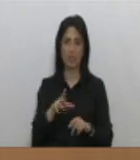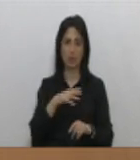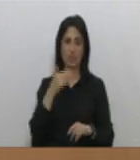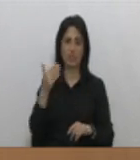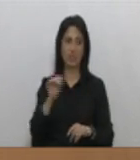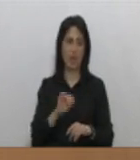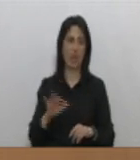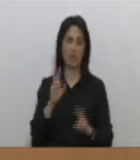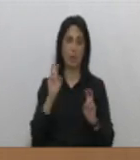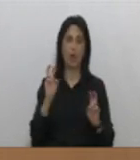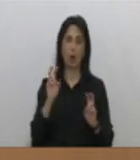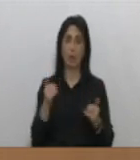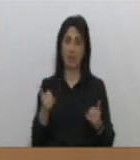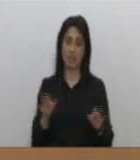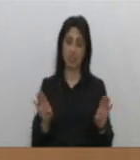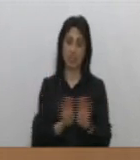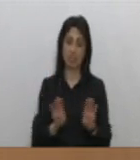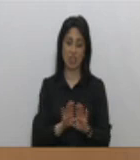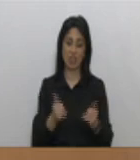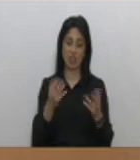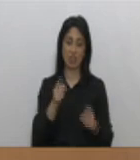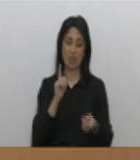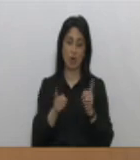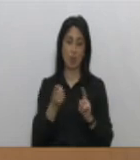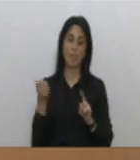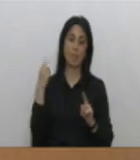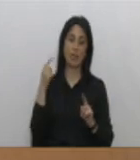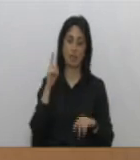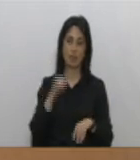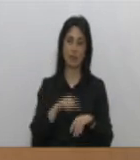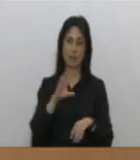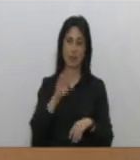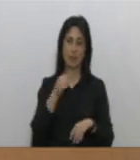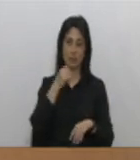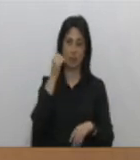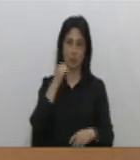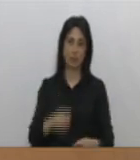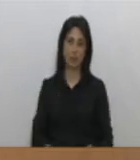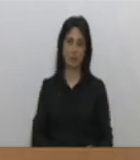თქვენი ევროპელობა. Და დღეს შეადარეთ დღევანდელი რეალობა მაშინდელ და მიხვდებით ყველაფერს. Მადლობა.